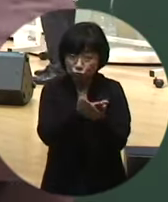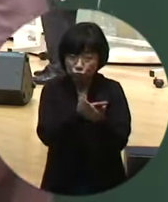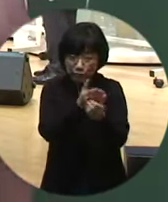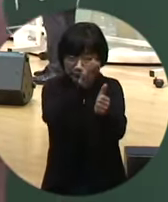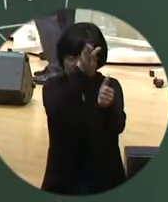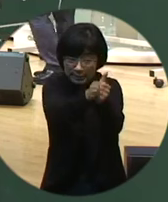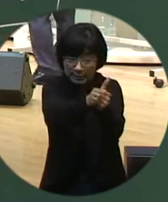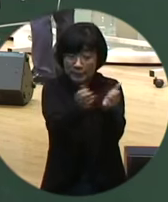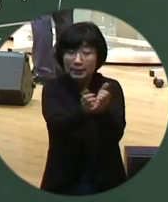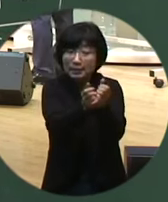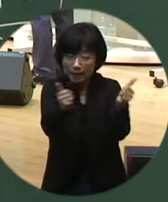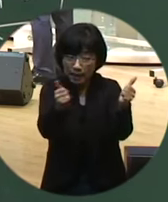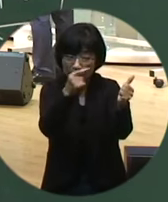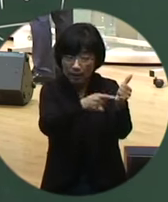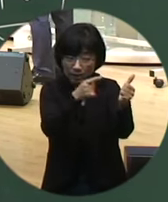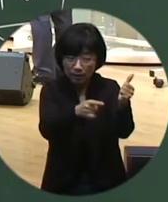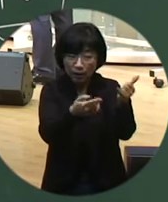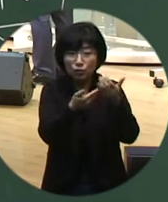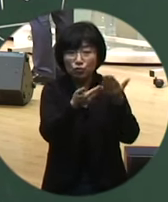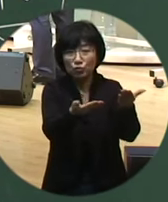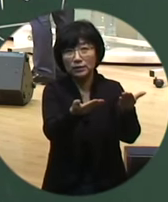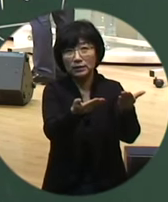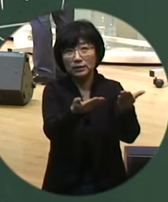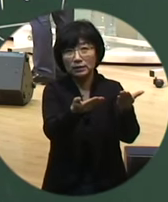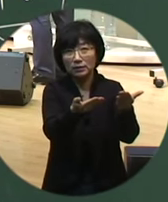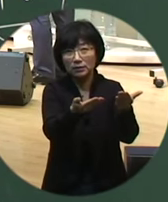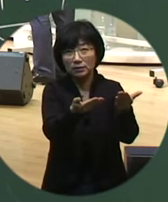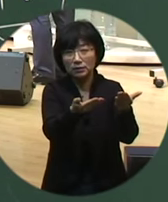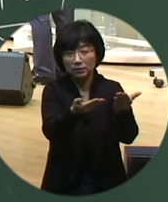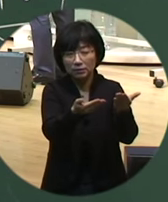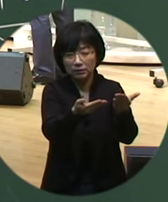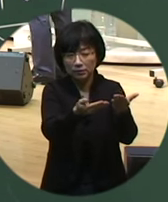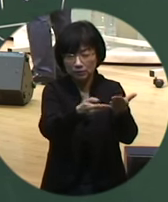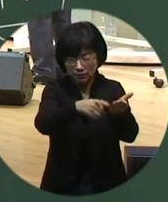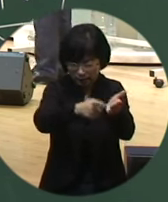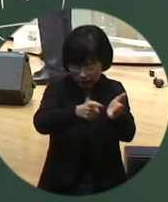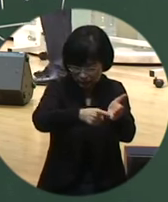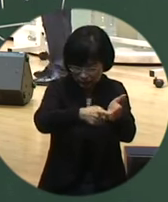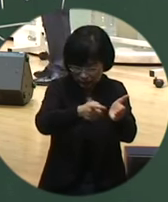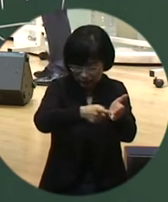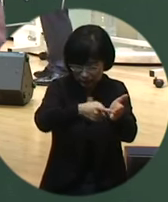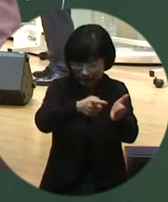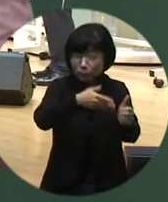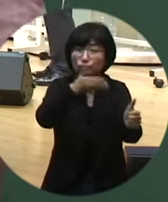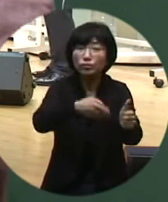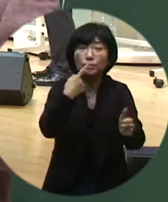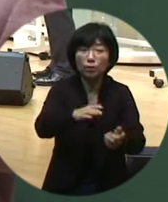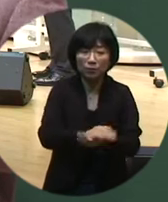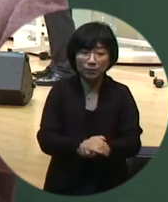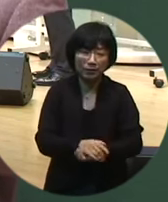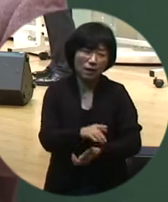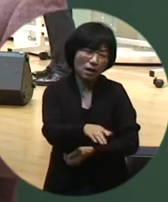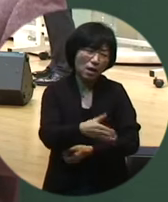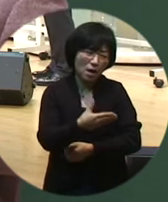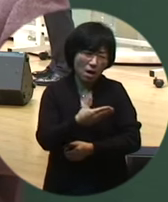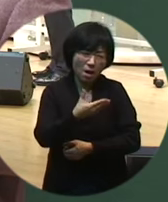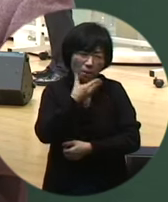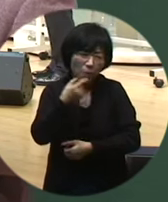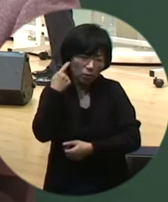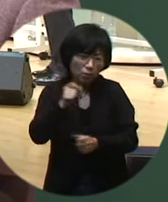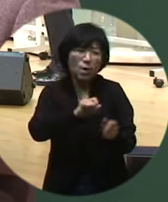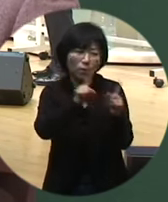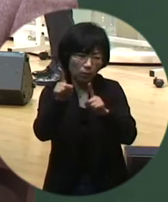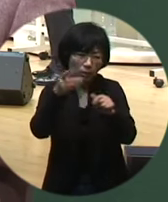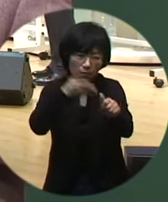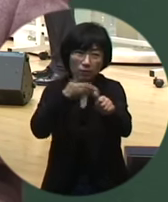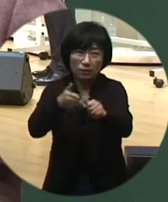is a devotion given to our church officers within the church. 복음 회복해라. It's restoring the gospel. 정말로 복음 누리는 기도해라. Truly